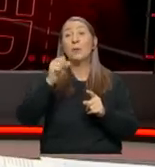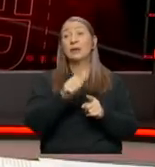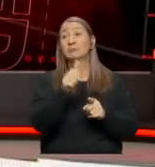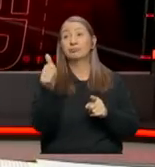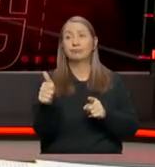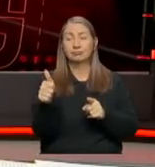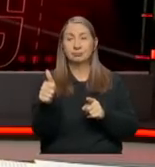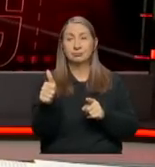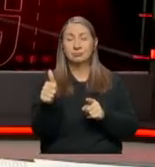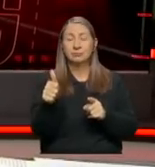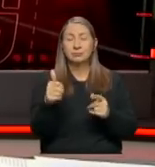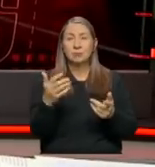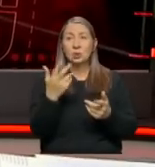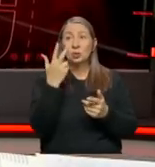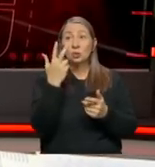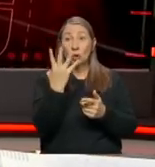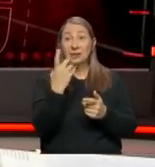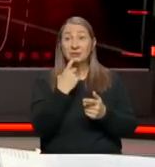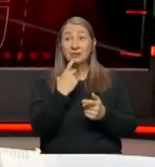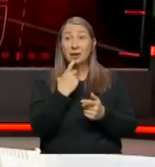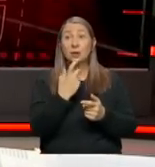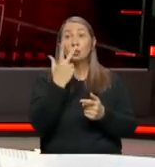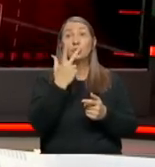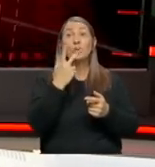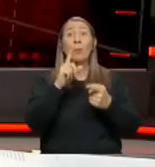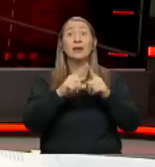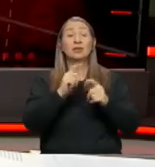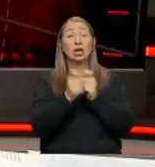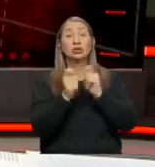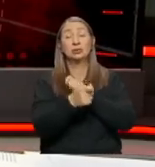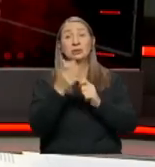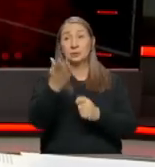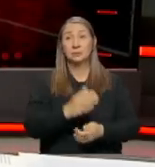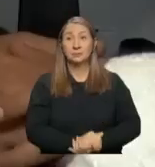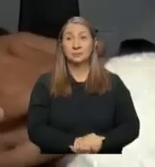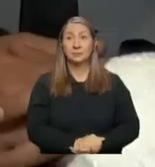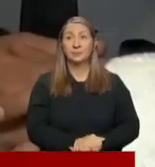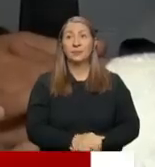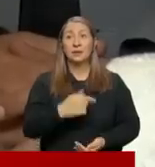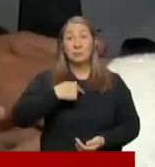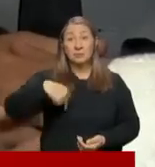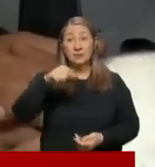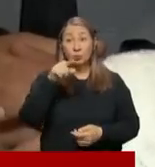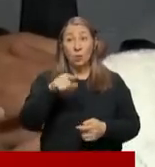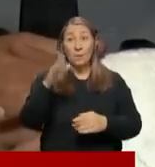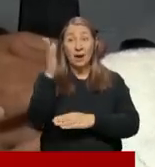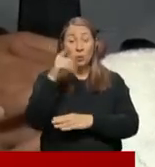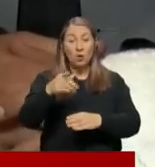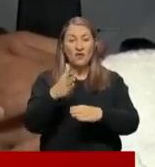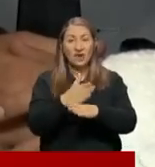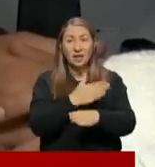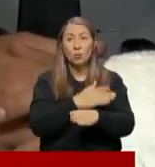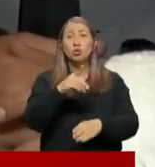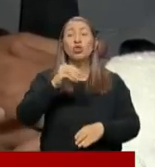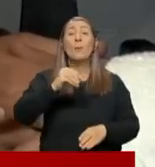Parti'de. Yani 4 yılda 3 parti. Biz bu bayrak, bu vatan,